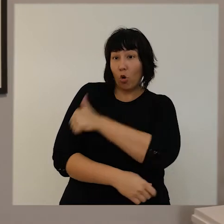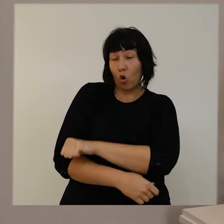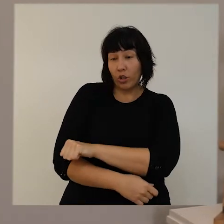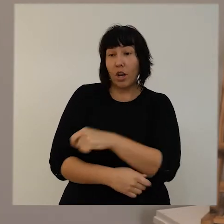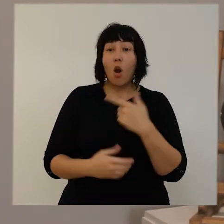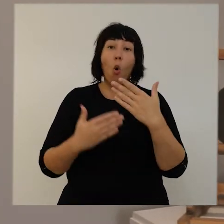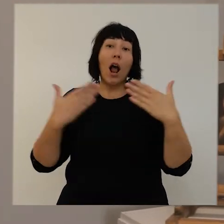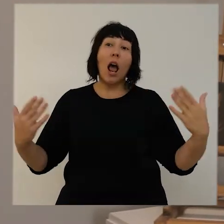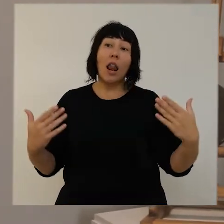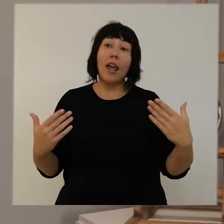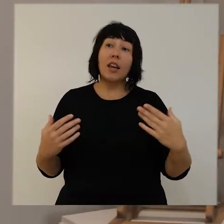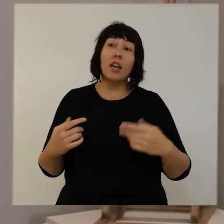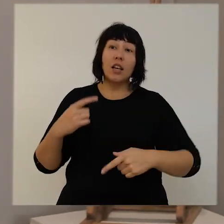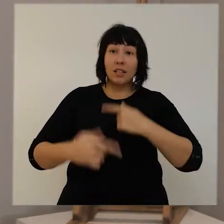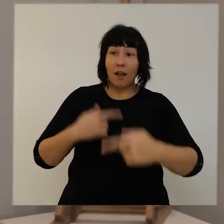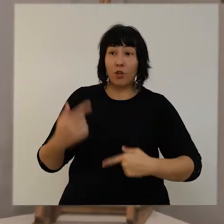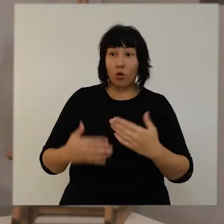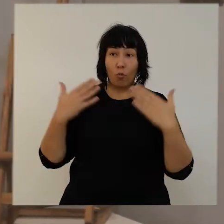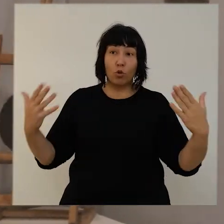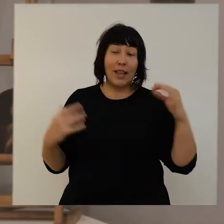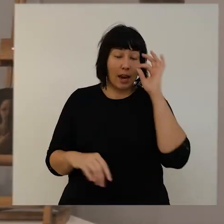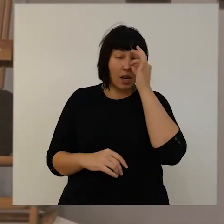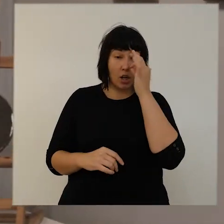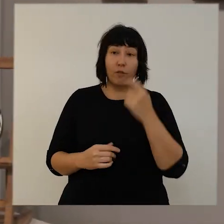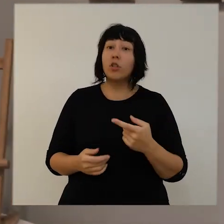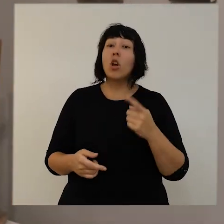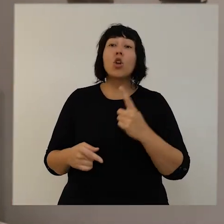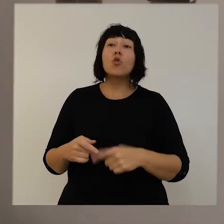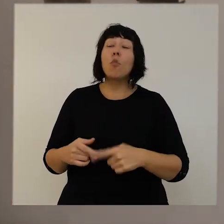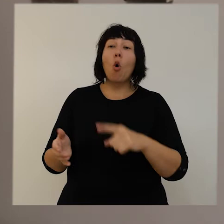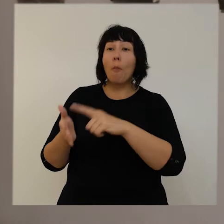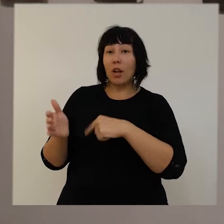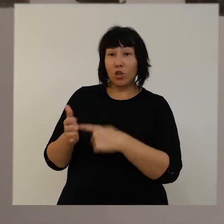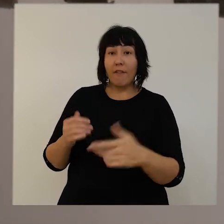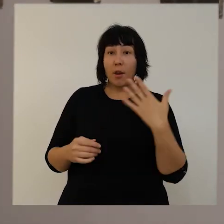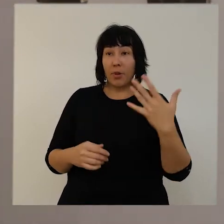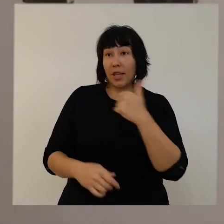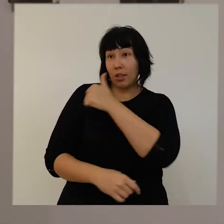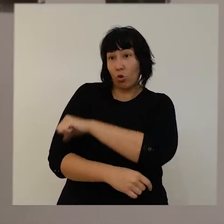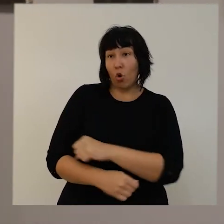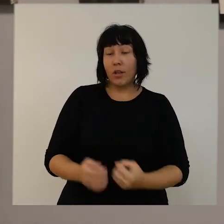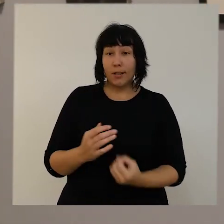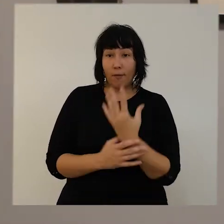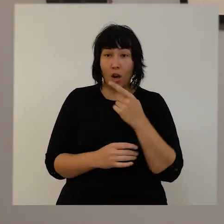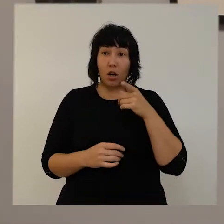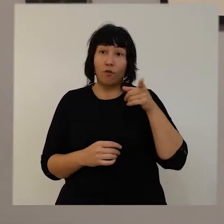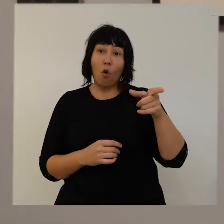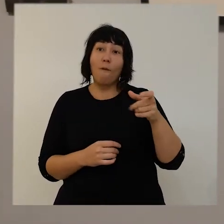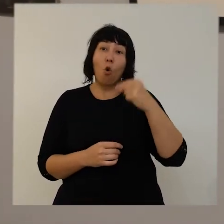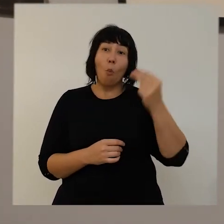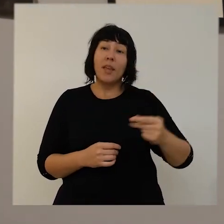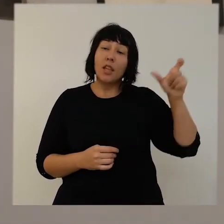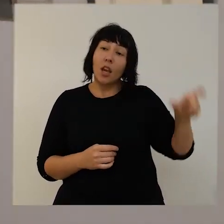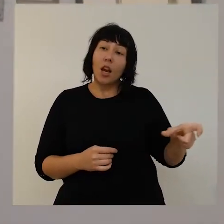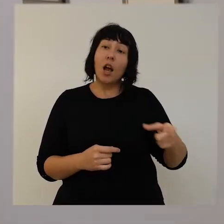Knjaževac, a povodom obeležavanja 50 godina stvaralaštva umetnika i 40 godina rada Zavičajnog muzeja kao samostalne